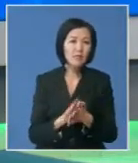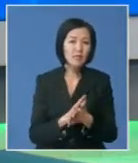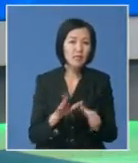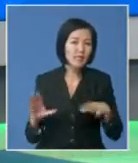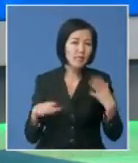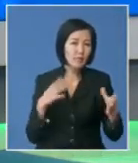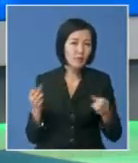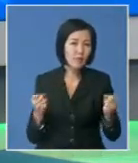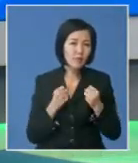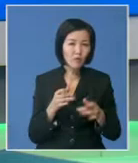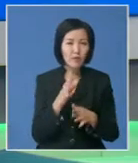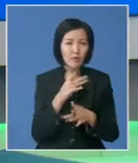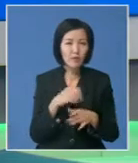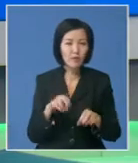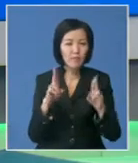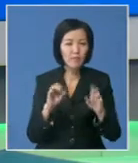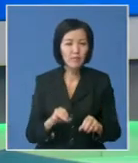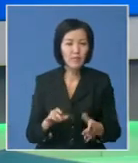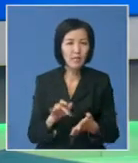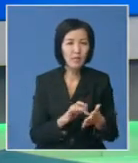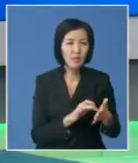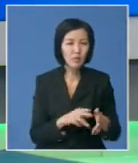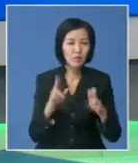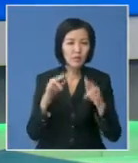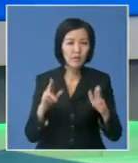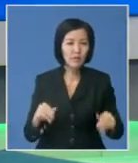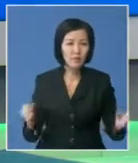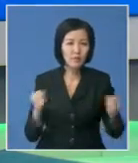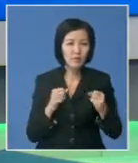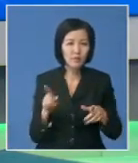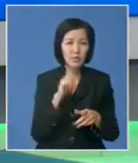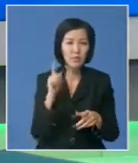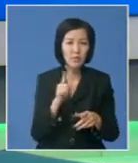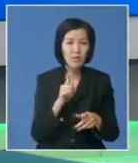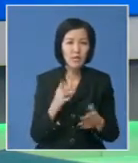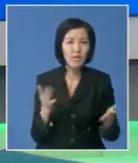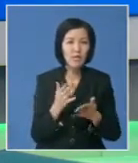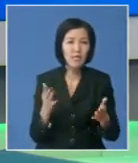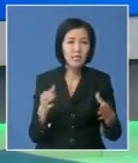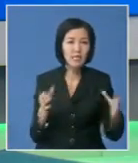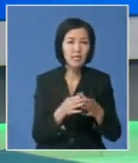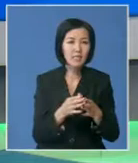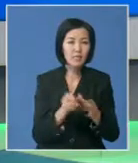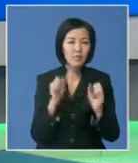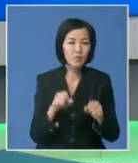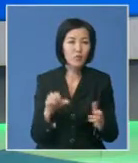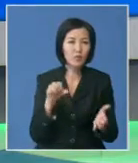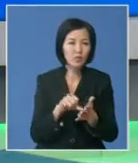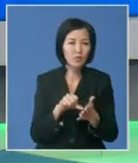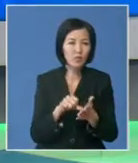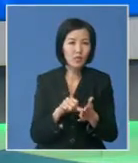спортом во время специальной экскурсии во дворец спорта жастар они узнали какие секции могут посещать на выбор им предложено